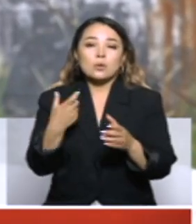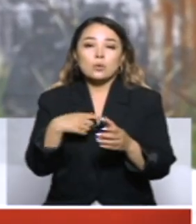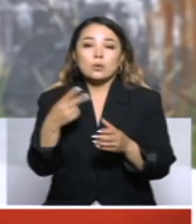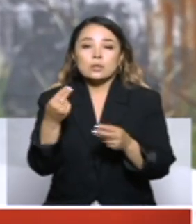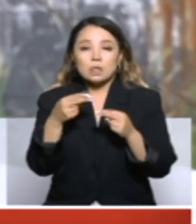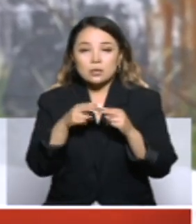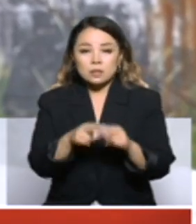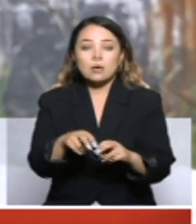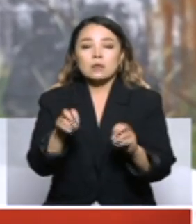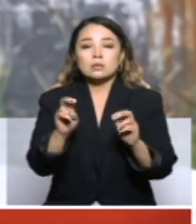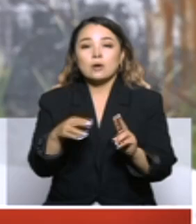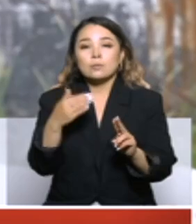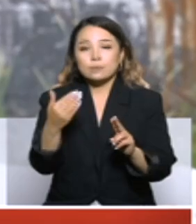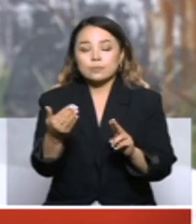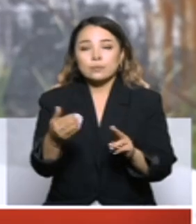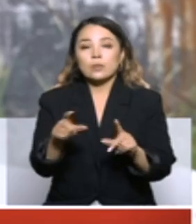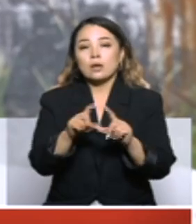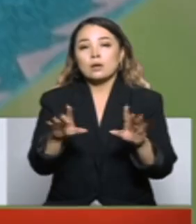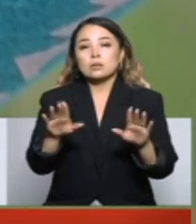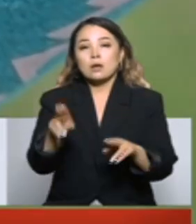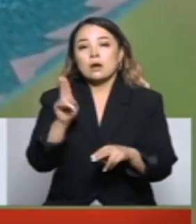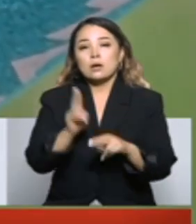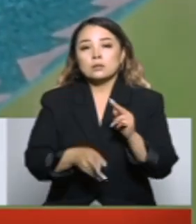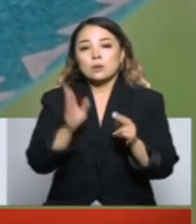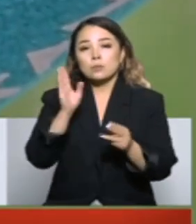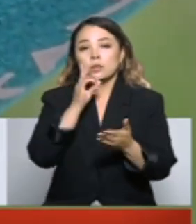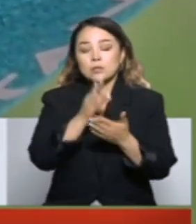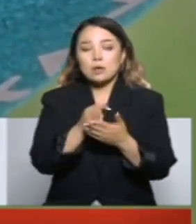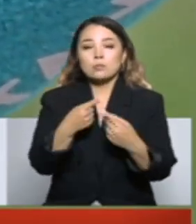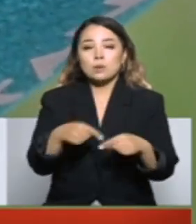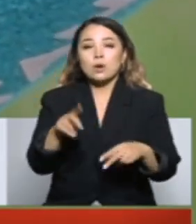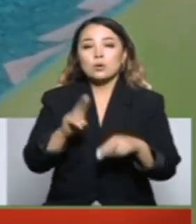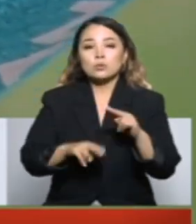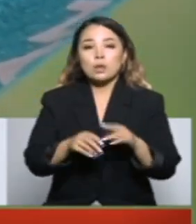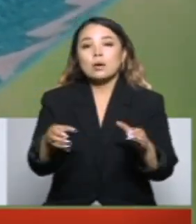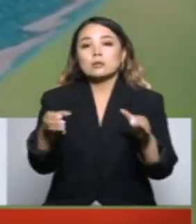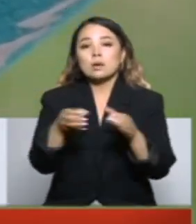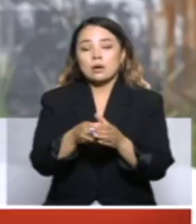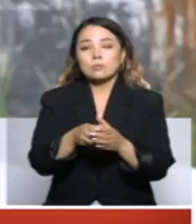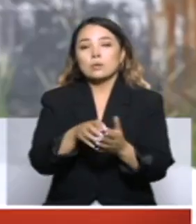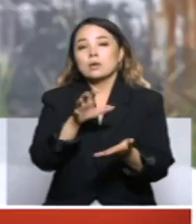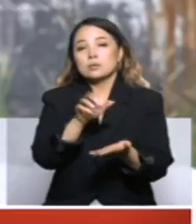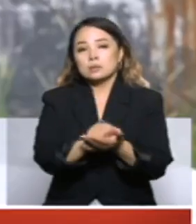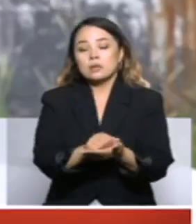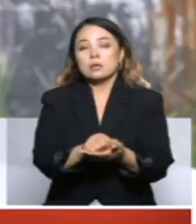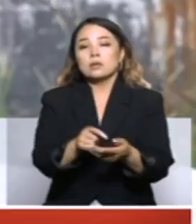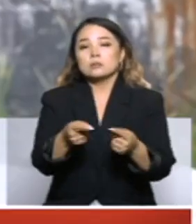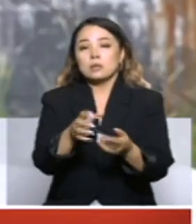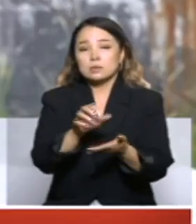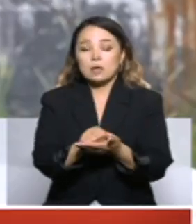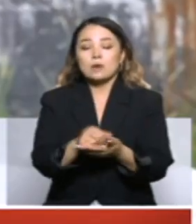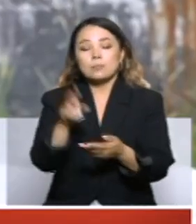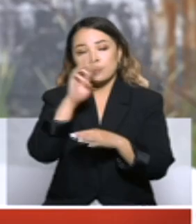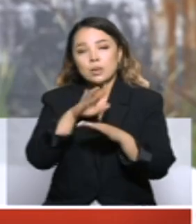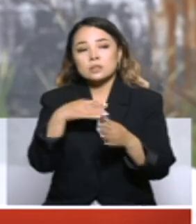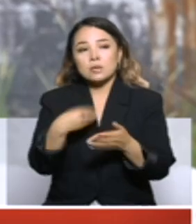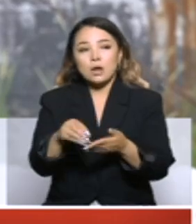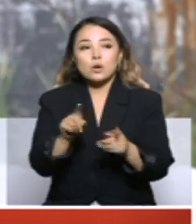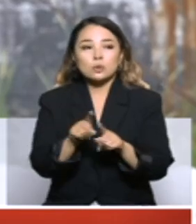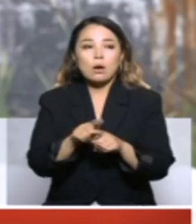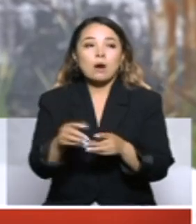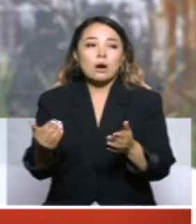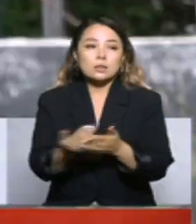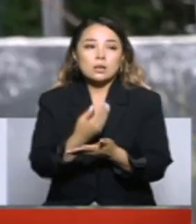ол деген ары қарай мына объектін аяқтап берсе, басқа құрылыс компаниясын жалдап, біз мемлекеттік сатып алу арқылы оны